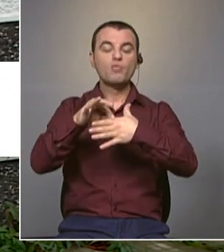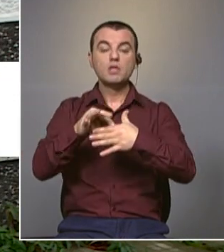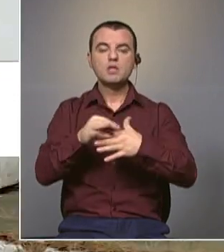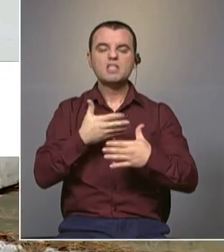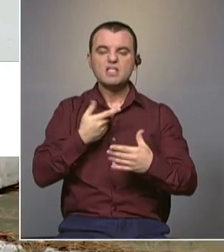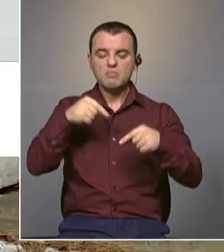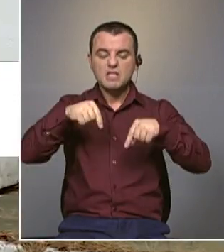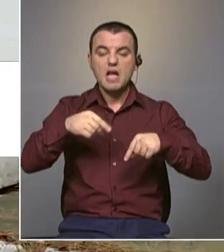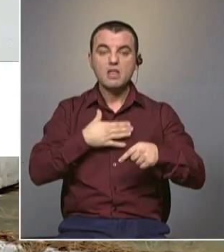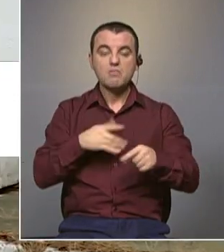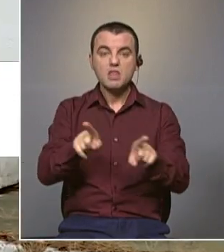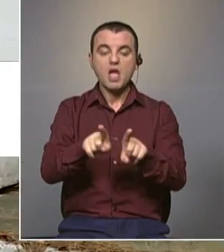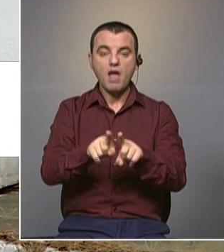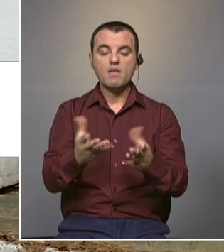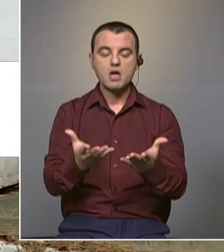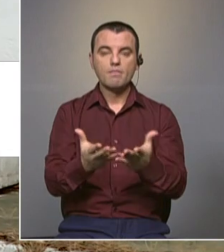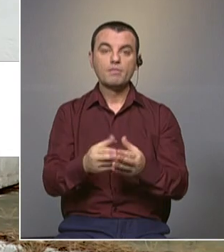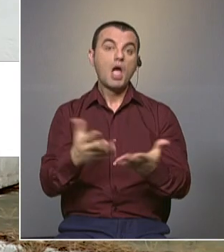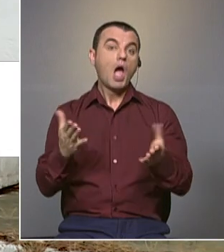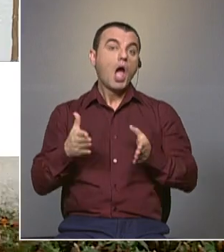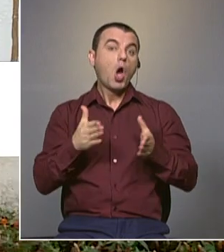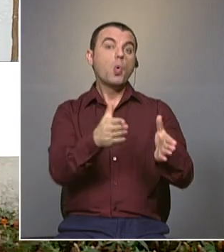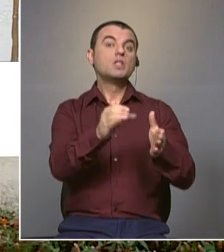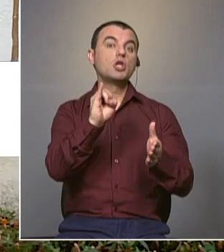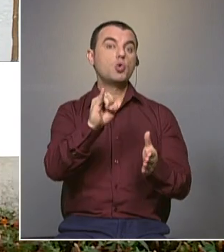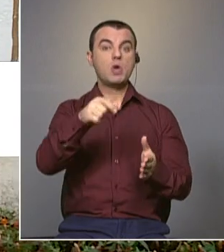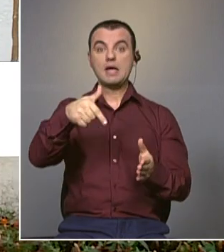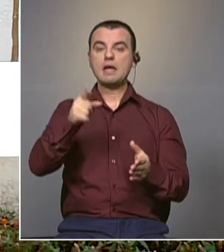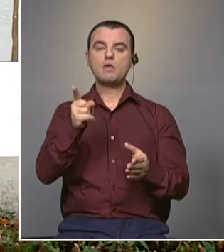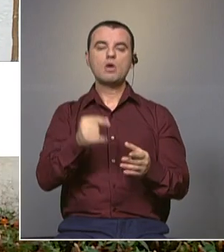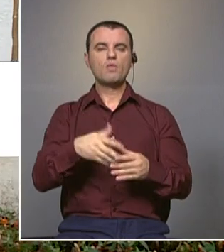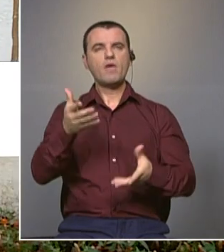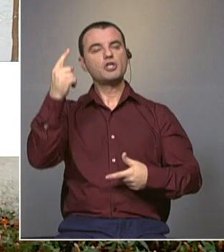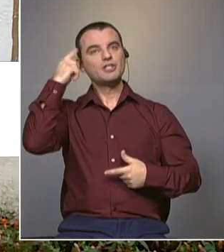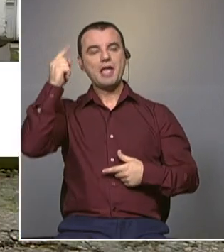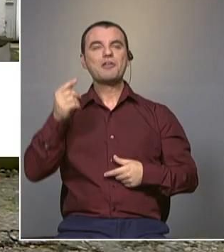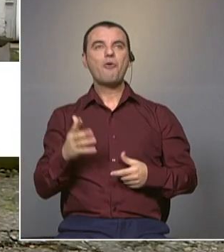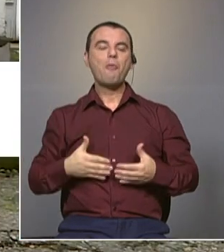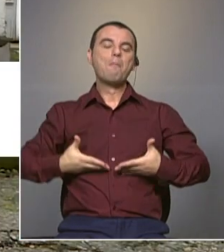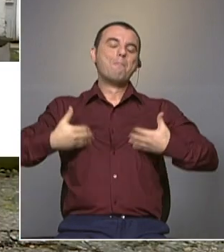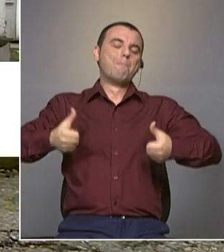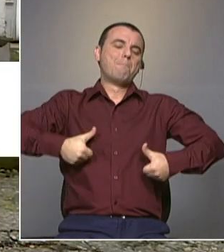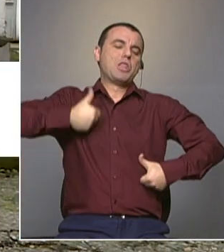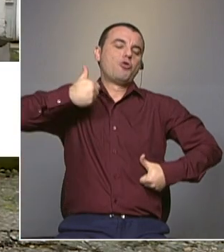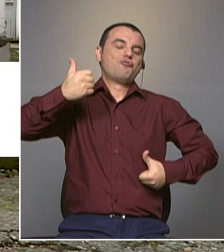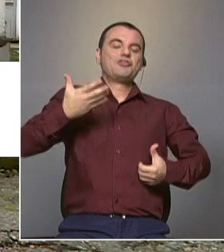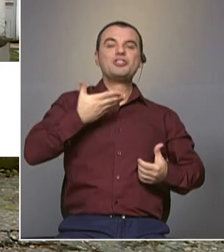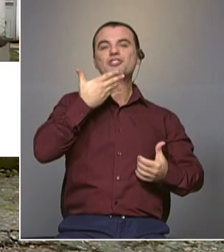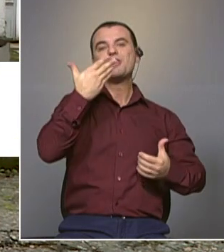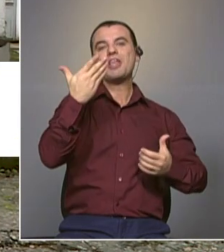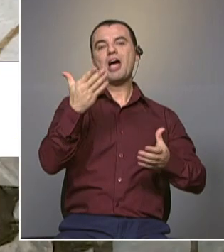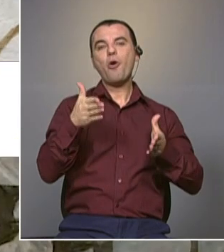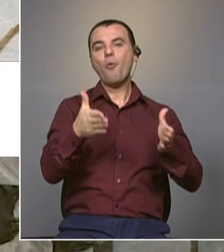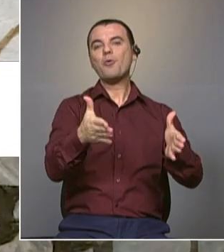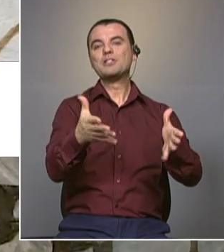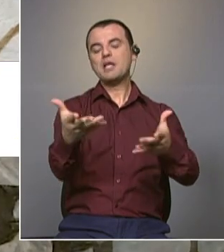има такива. А улица Юрий Гагарин, която вече е известна като патриотичната улица, привлича туристи. От всякъде идват